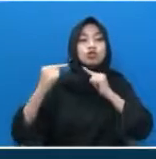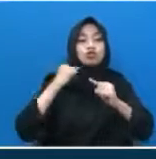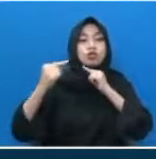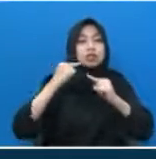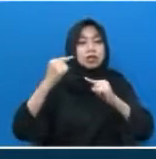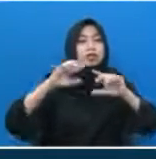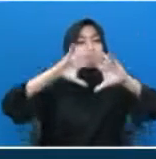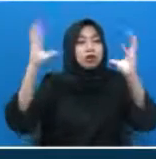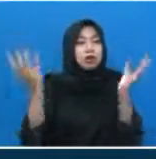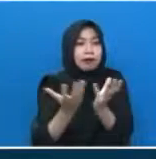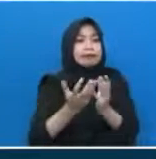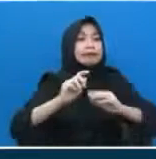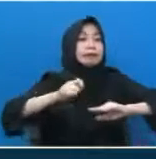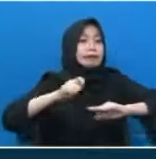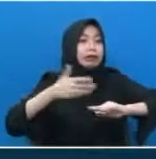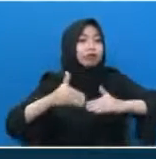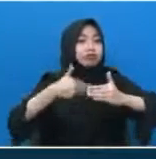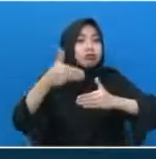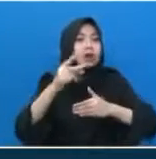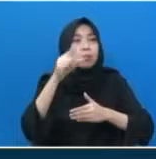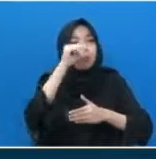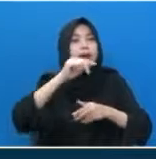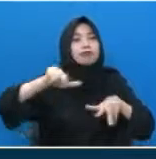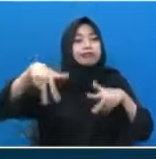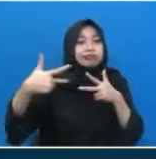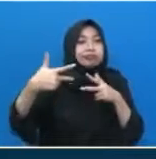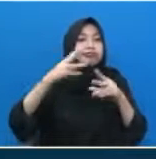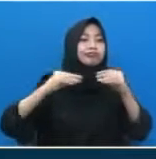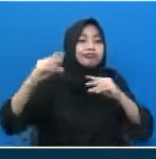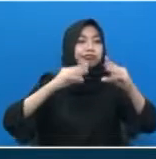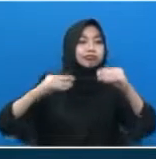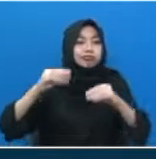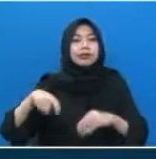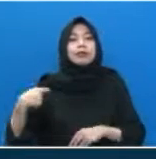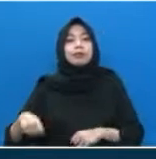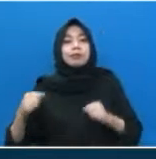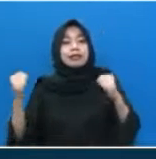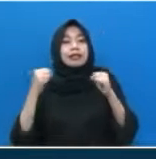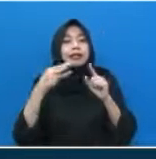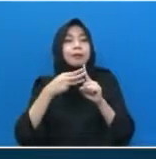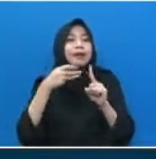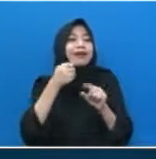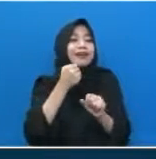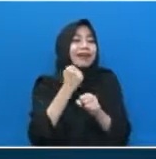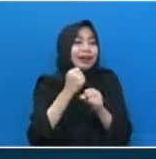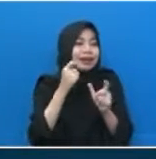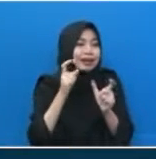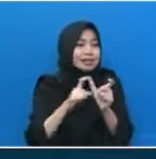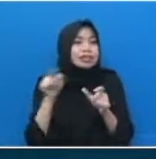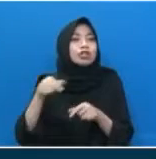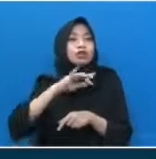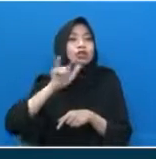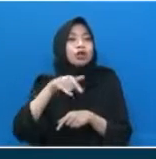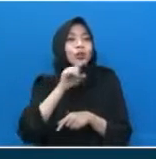secara global di sela-sela sidang umum PBB pada Rabu malam Menteri Kesehatan Budi Gunadi Sadikin menyebut ada tiga hal yang disampaikan oleh